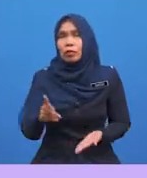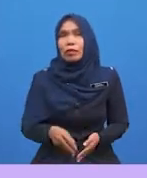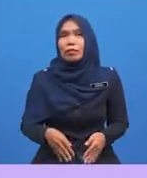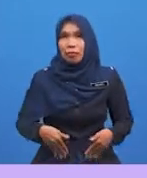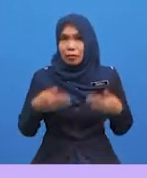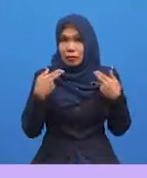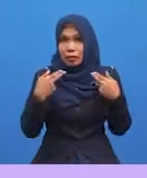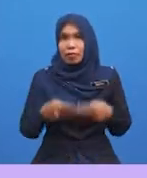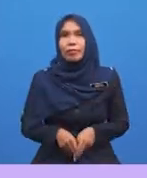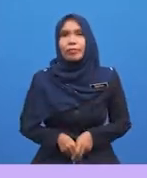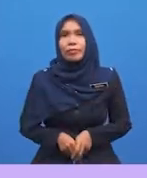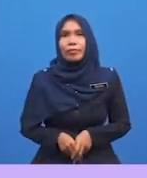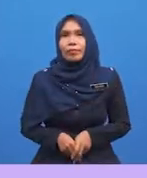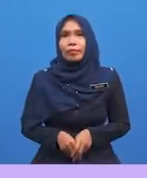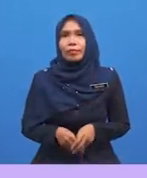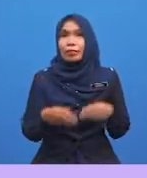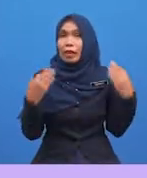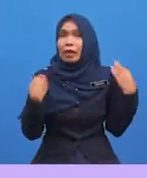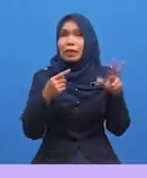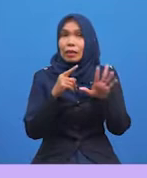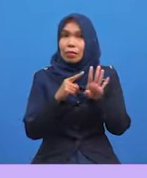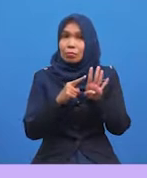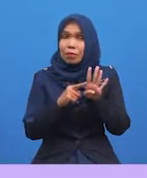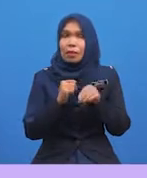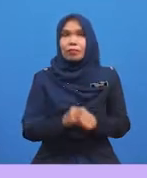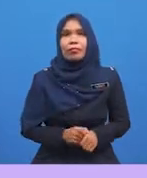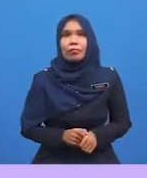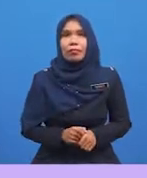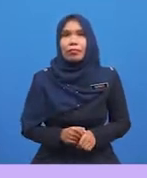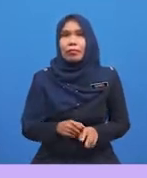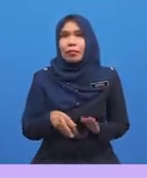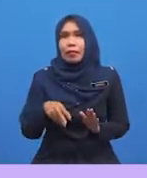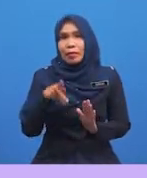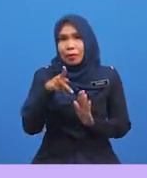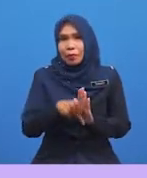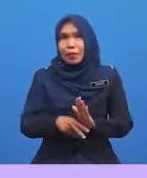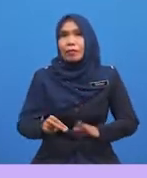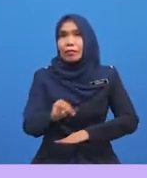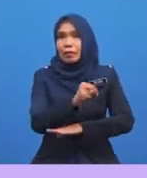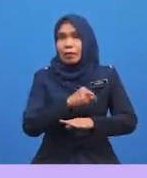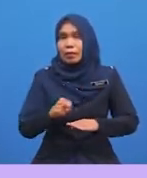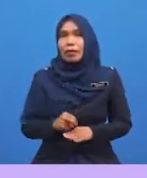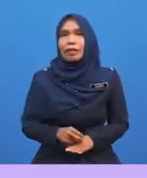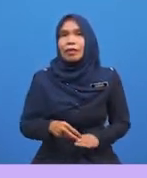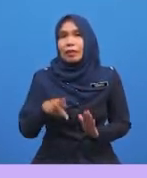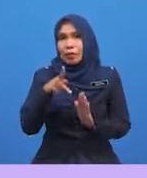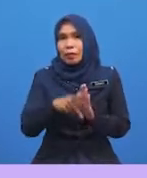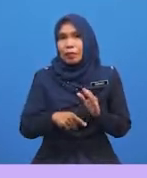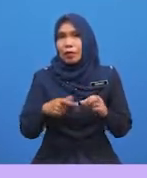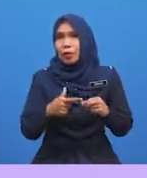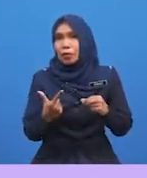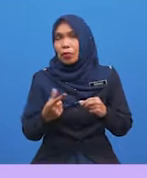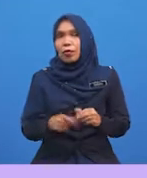Faktor ekonomi dapat dibahagikan kepada empat iaitu pertanian, perlombongan,